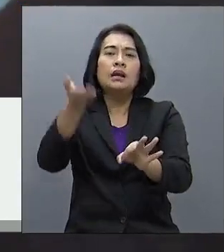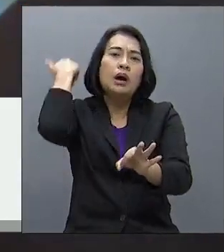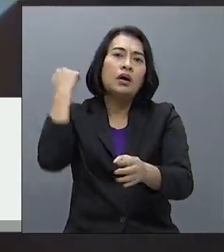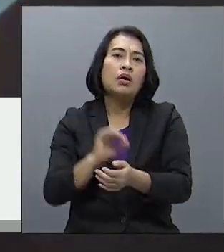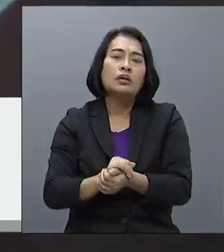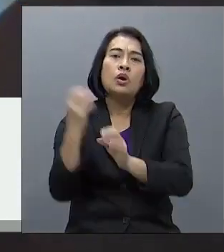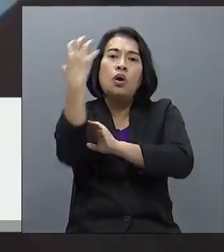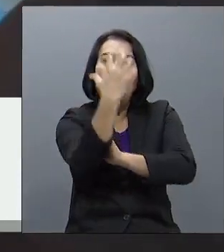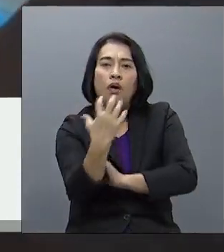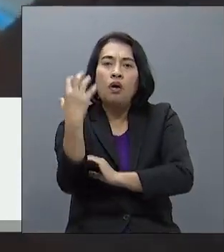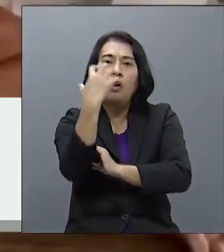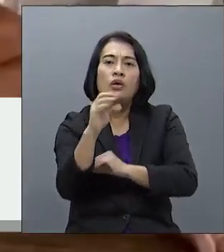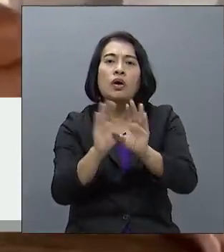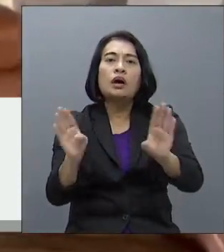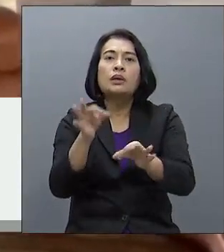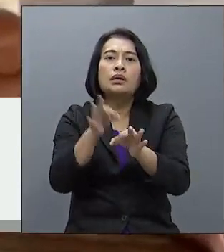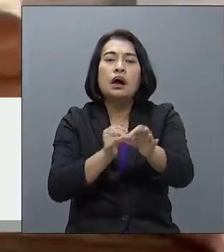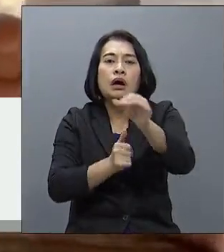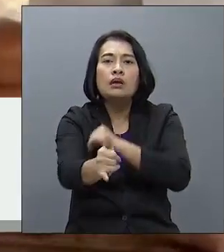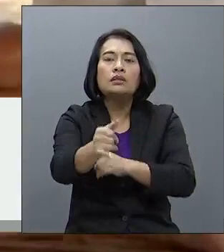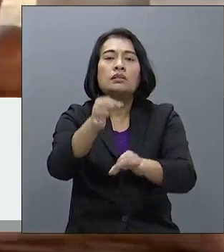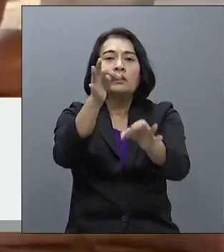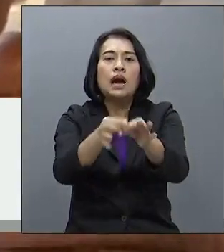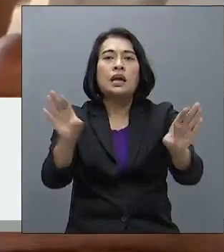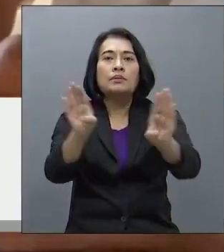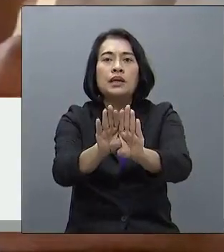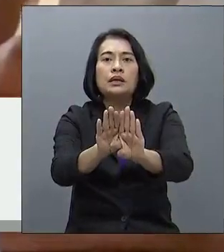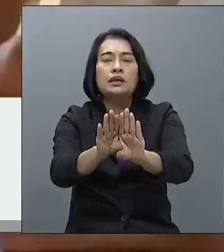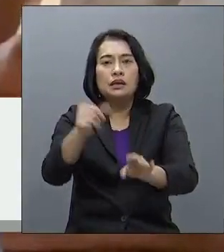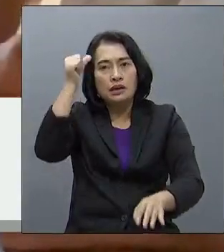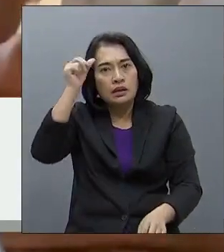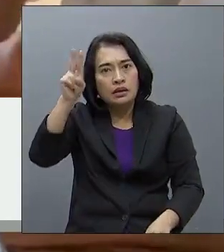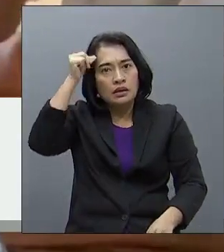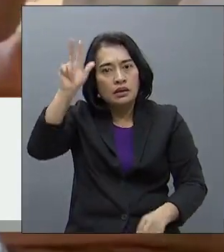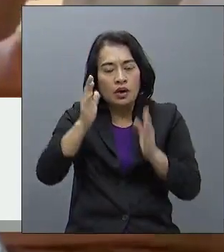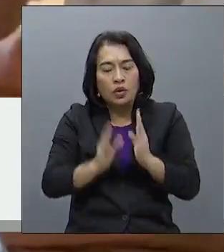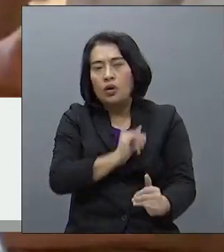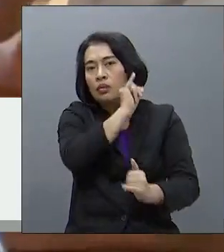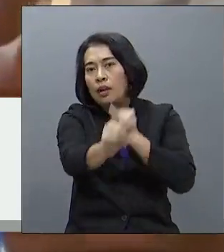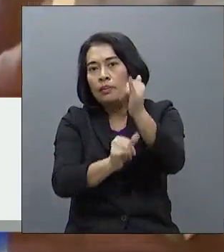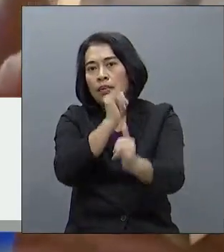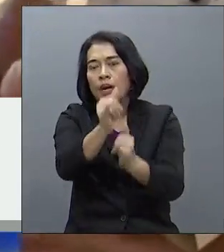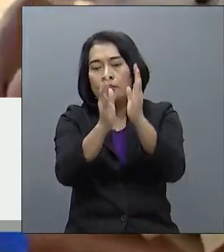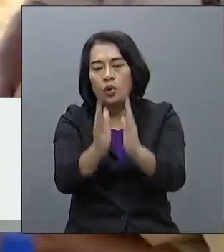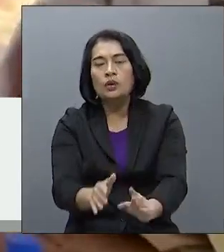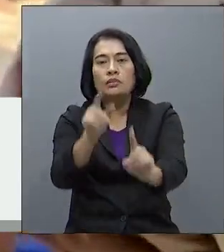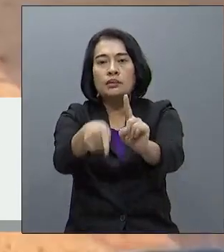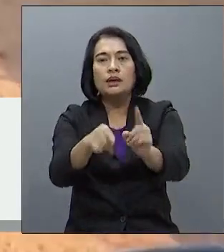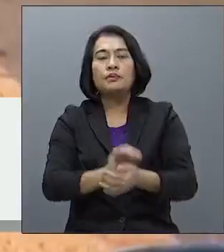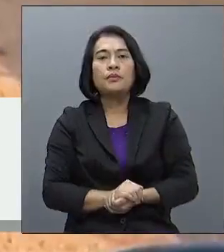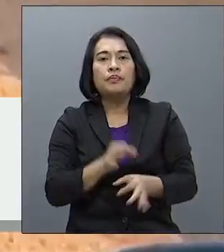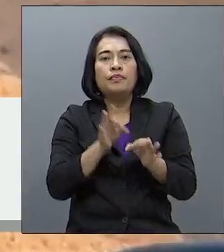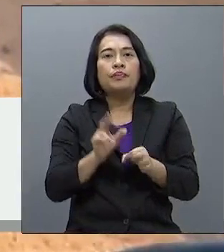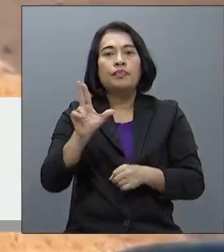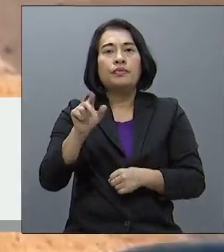ให้เปิดบัญชีก็เลยแห่กันไปปิดบัญชีในช่วง 2-3 วันที่ผ่านมากันเป็น1,000 คนธนาคารกสิกรไทยสาขานคร